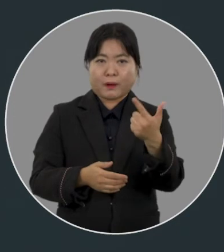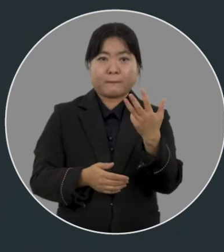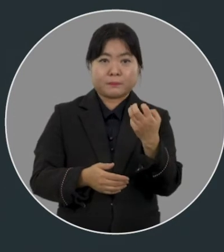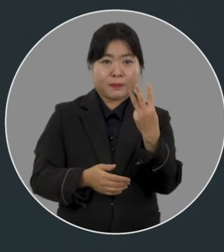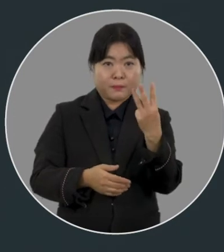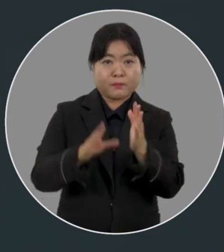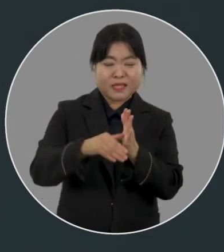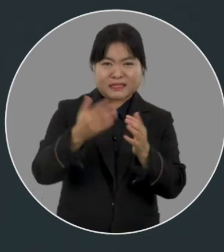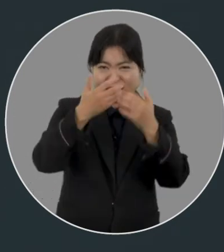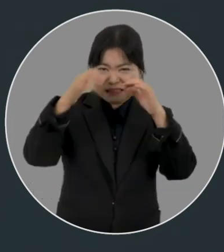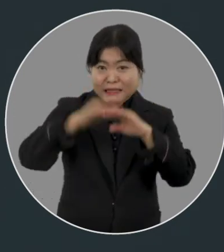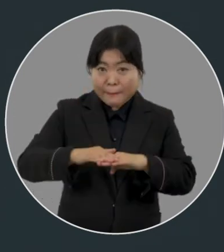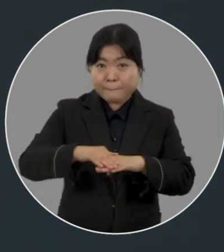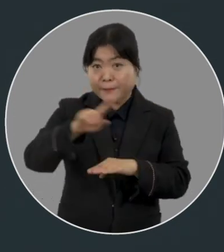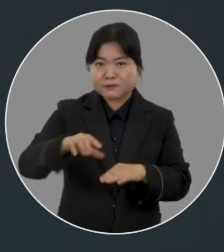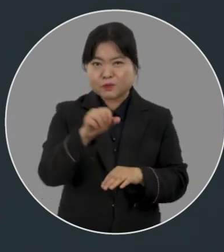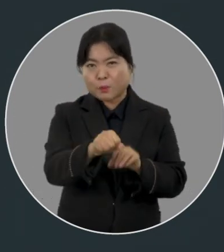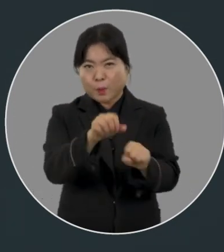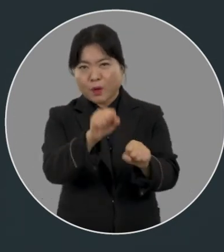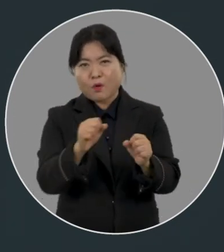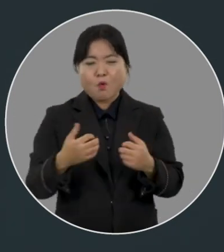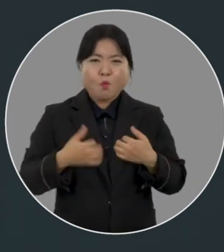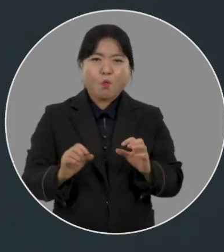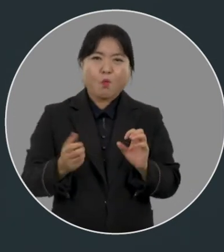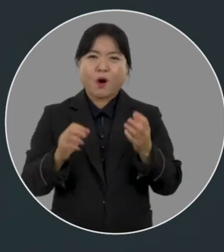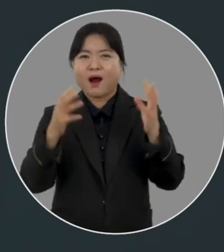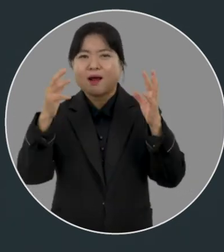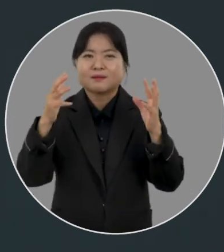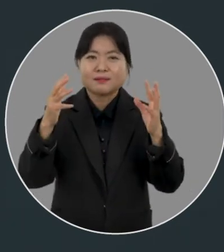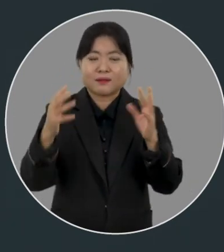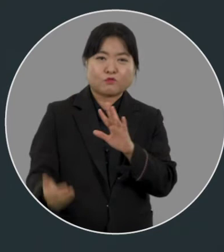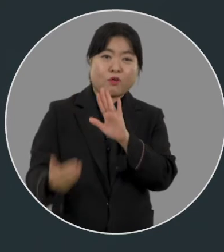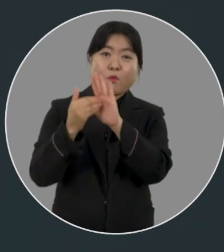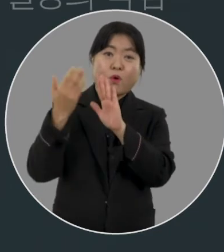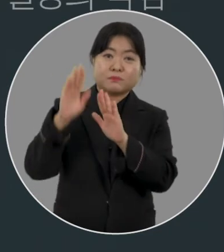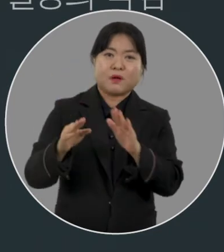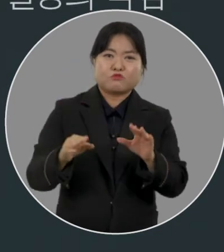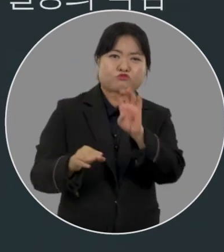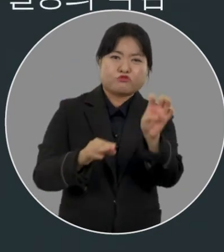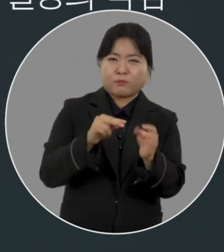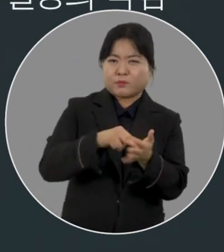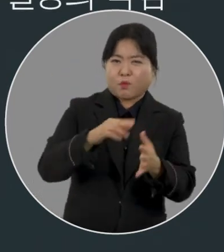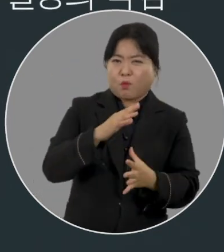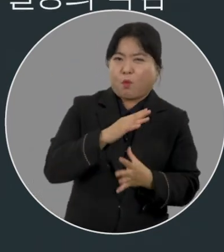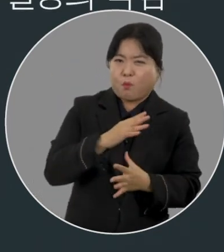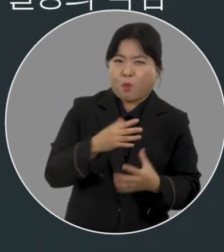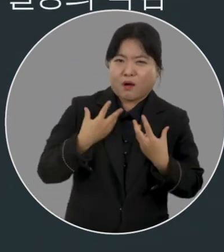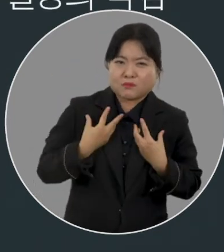것은 이슬람에게는 정복과 환희의 극점이었겠지만 유럽에게는